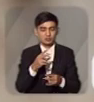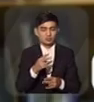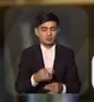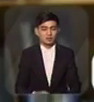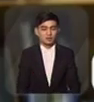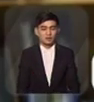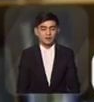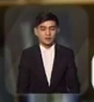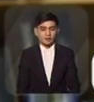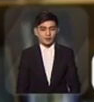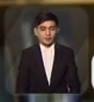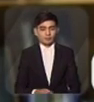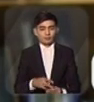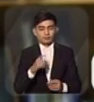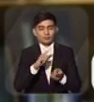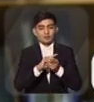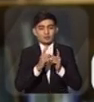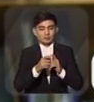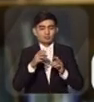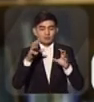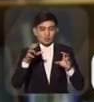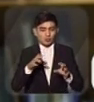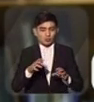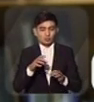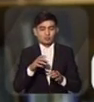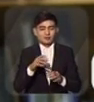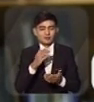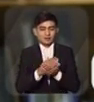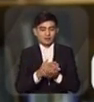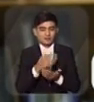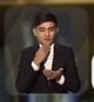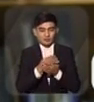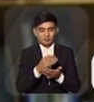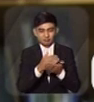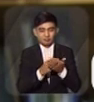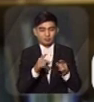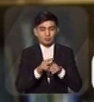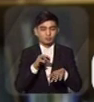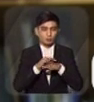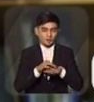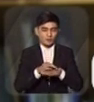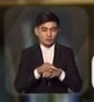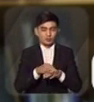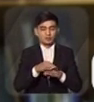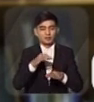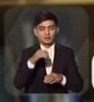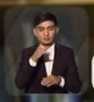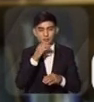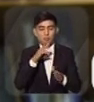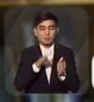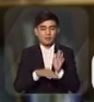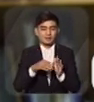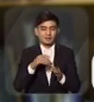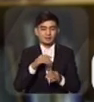запретом. Исходя из правил, из закона о том, что перевозки не подлежат без